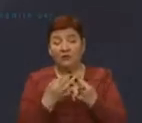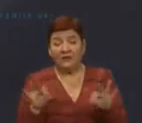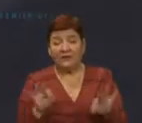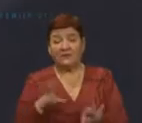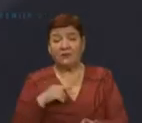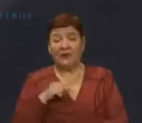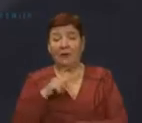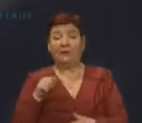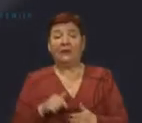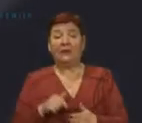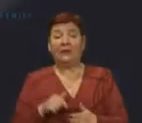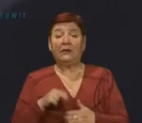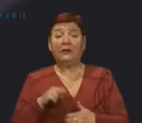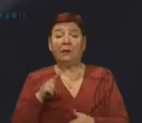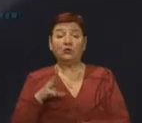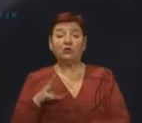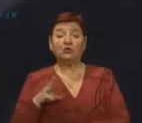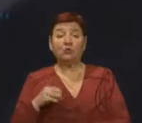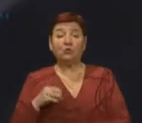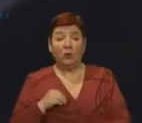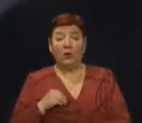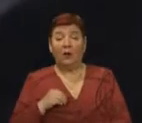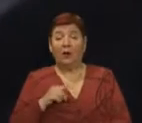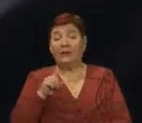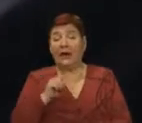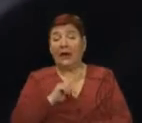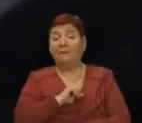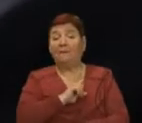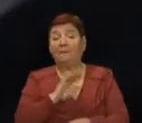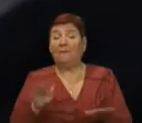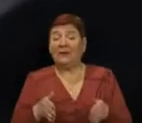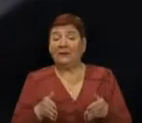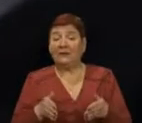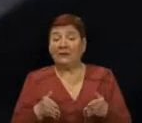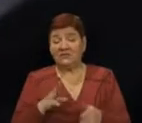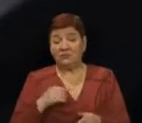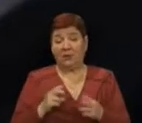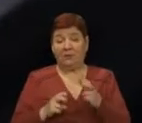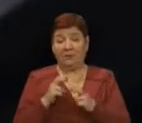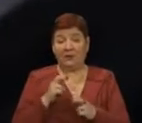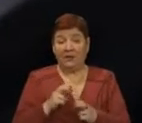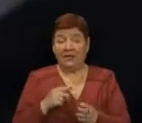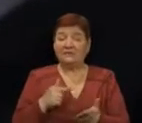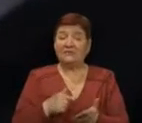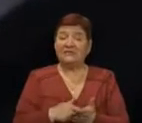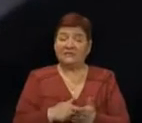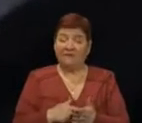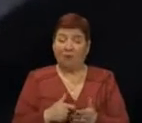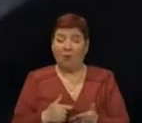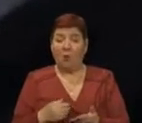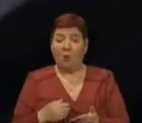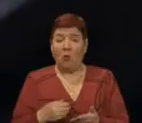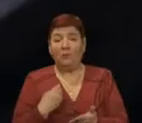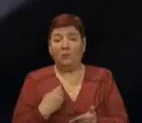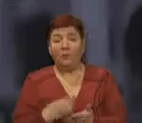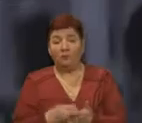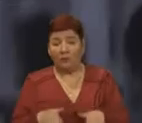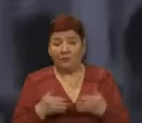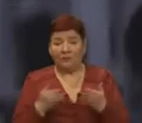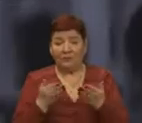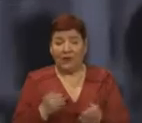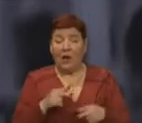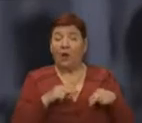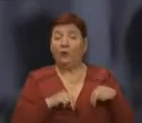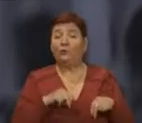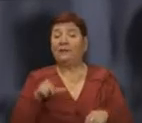питання по-своєму, да, для підтримки своїх підприємств. Наприклад, пряма дотація там з місцевого бюджету надається цьому підприємству, тому що